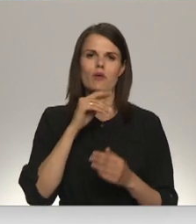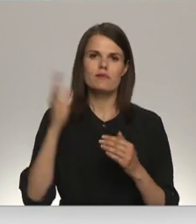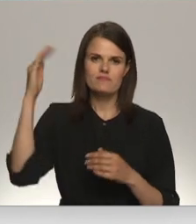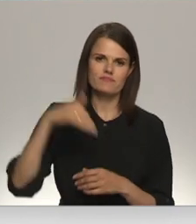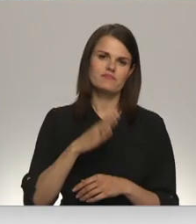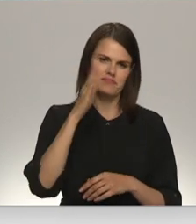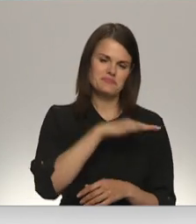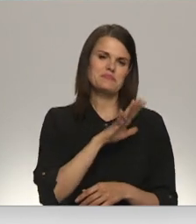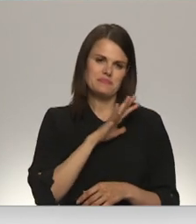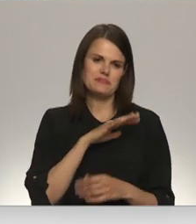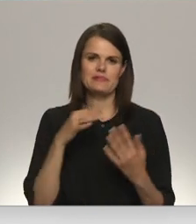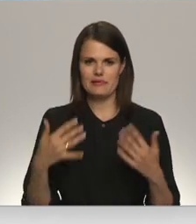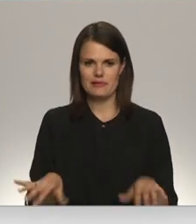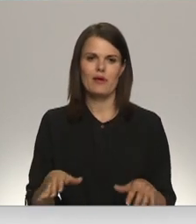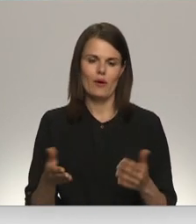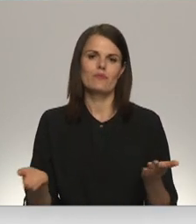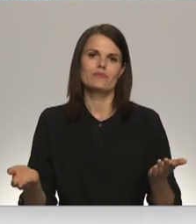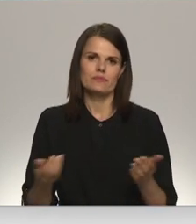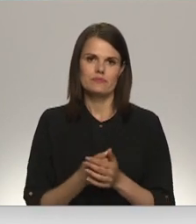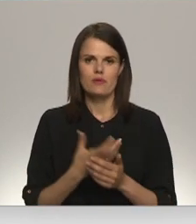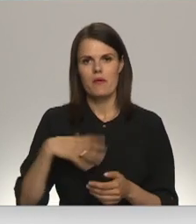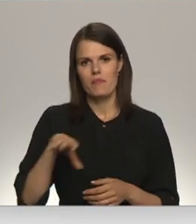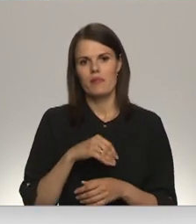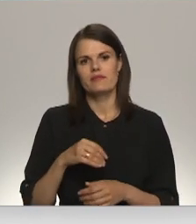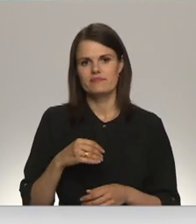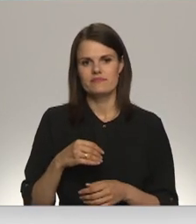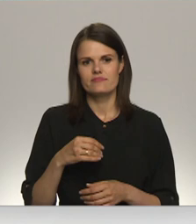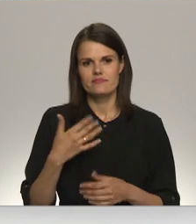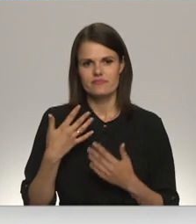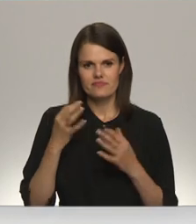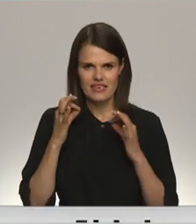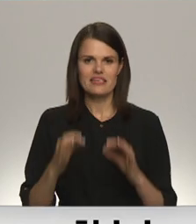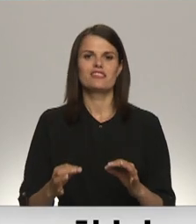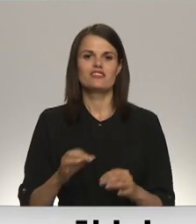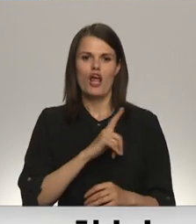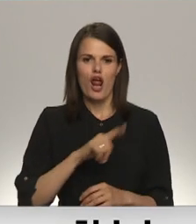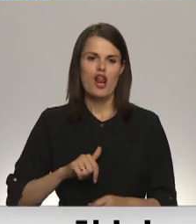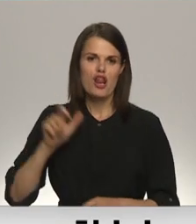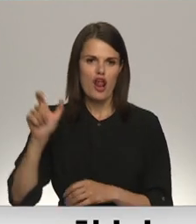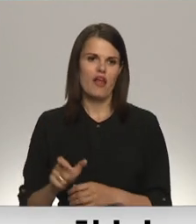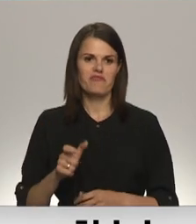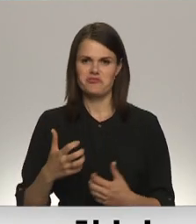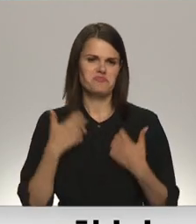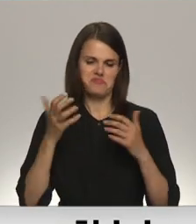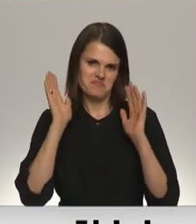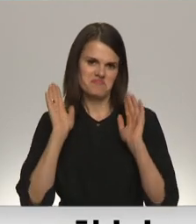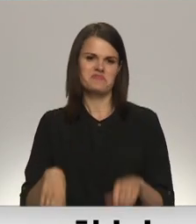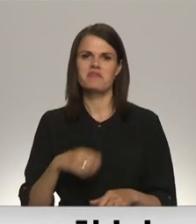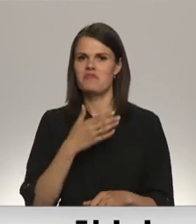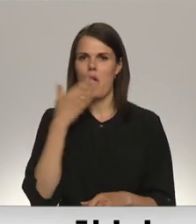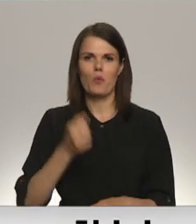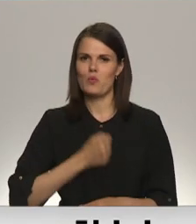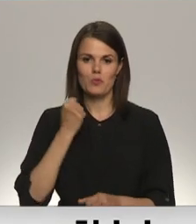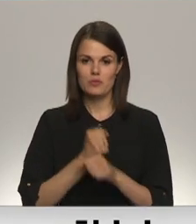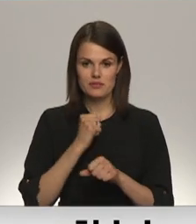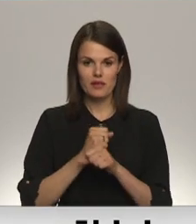un kritumiem. Man liekas jau, mēs kā tādi, es teiktu, īsti latvieši, laikam mums tā nevar nobiedēt. Darba rūķi. Jo vairāk